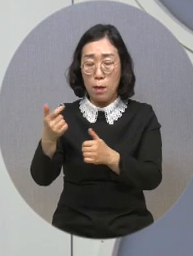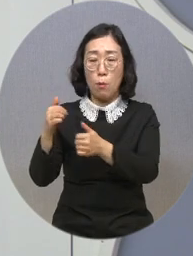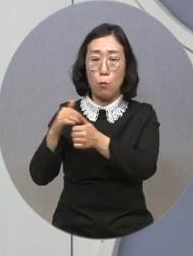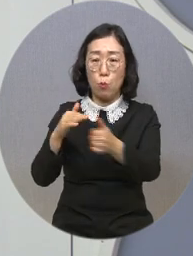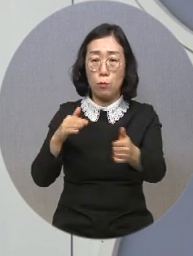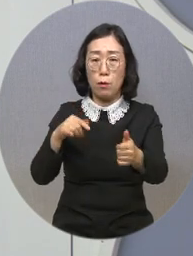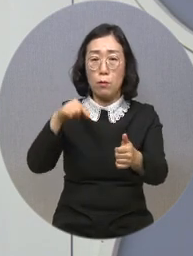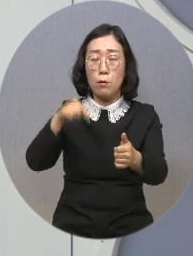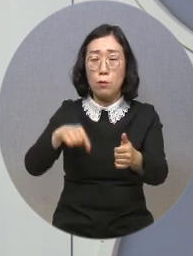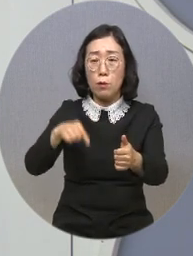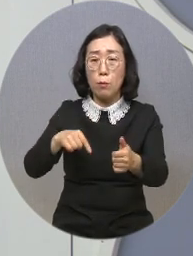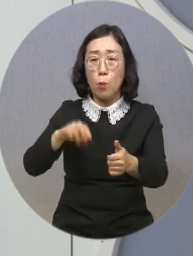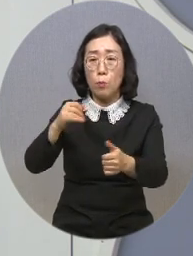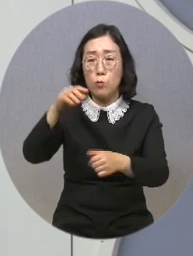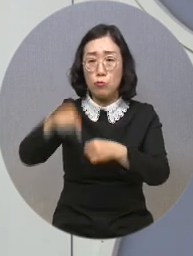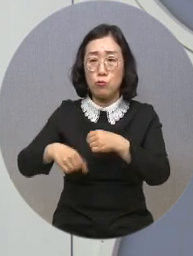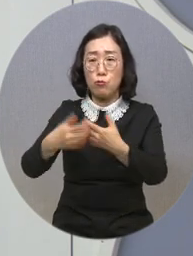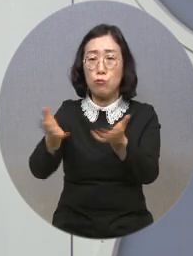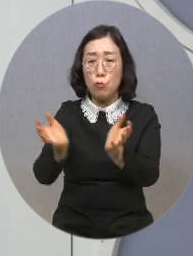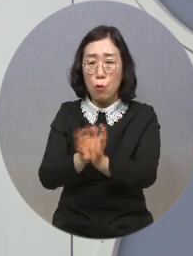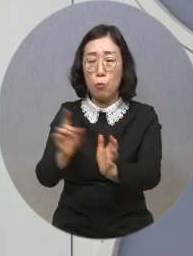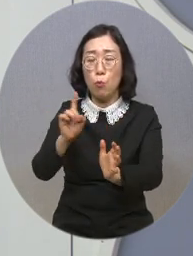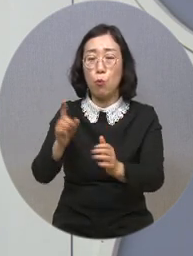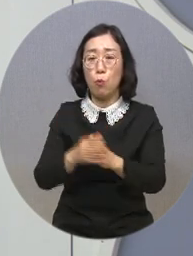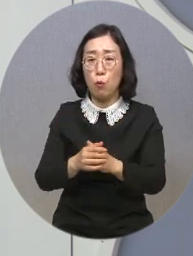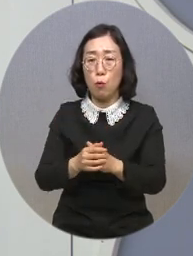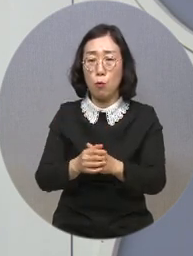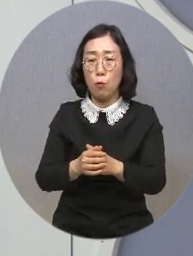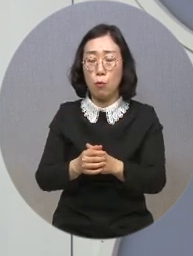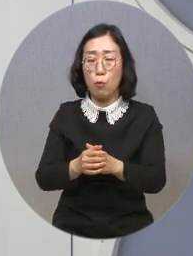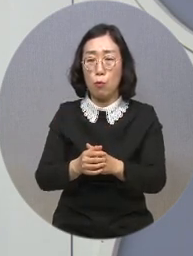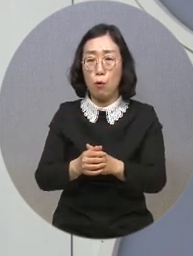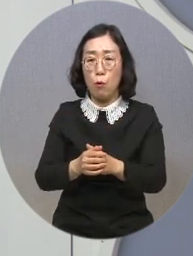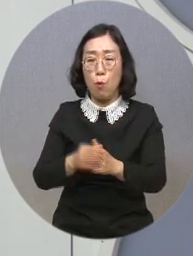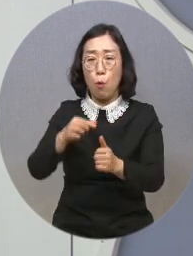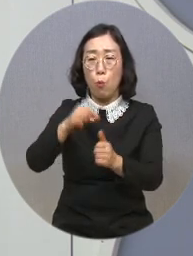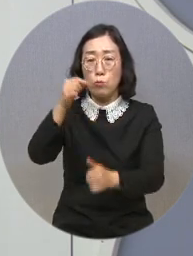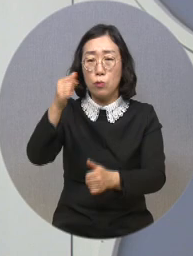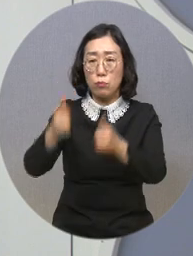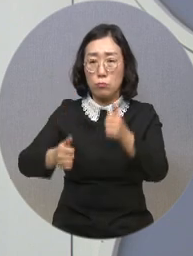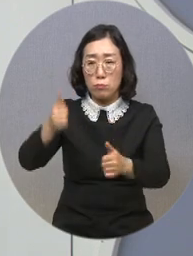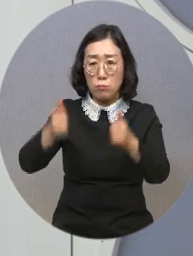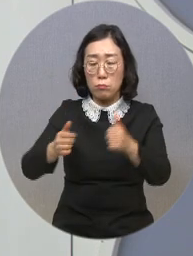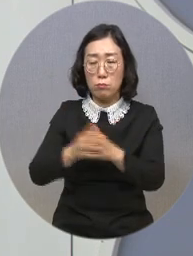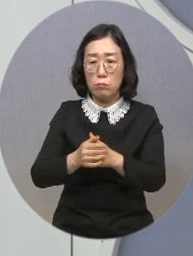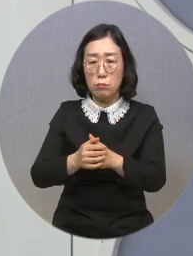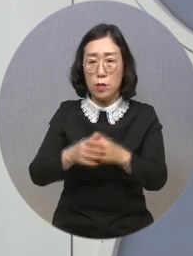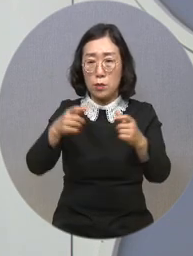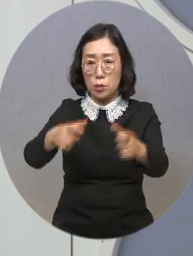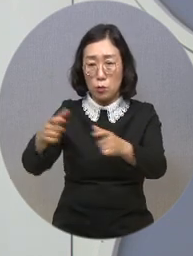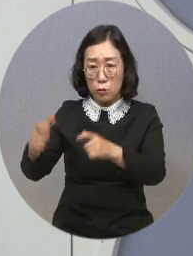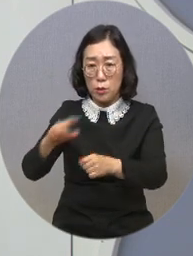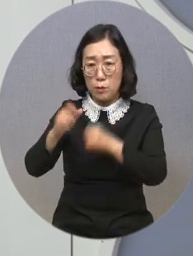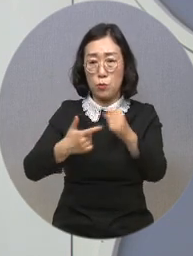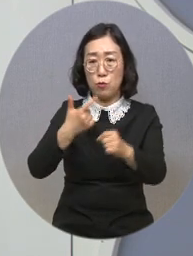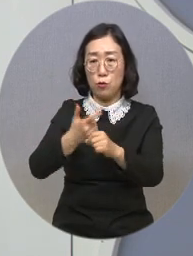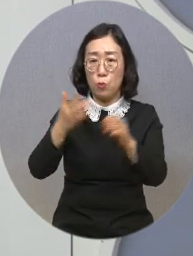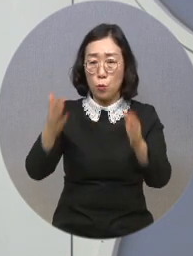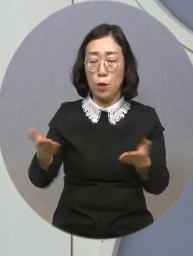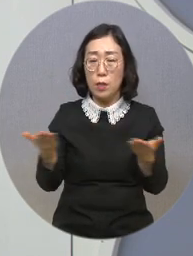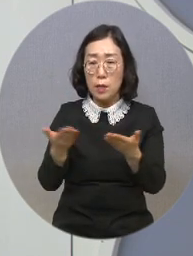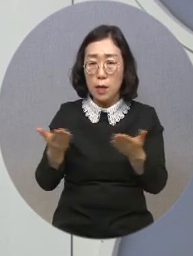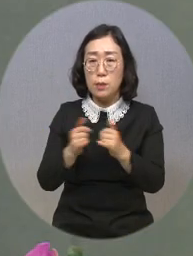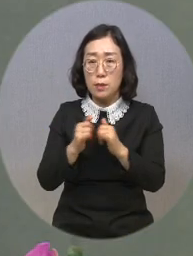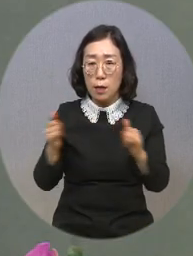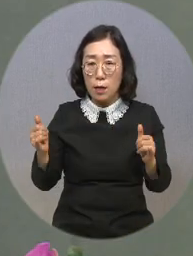뭐 이런 이게 민주정당이냐 어떤 민주정당이 이렇게 공천을 자기 마음대로 지역에서 16년간 일한